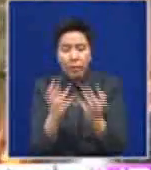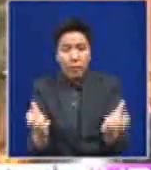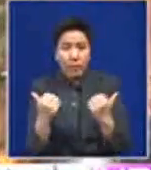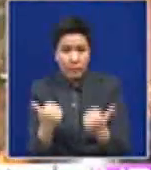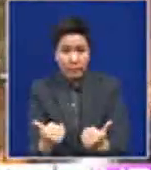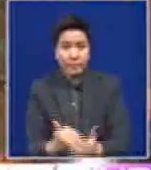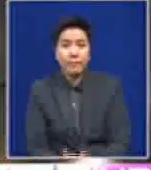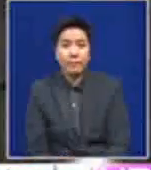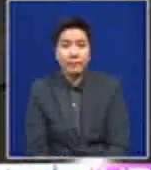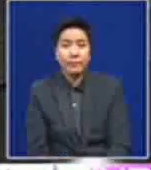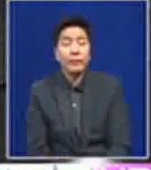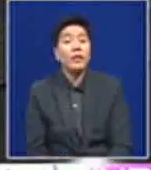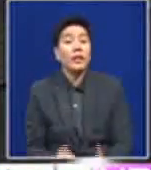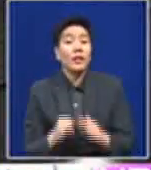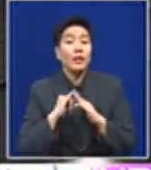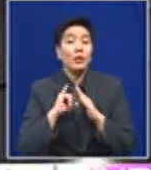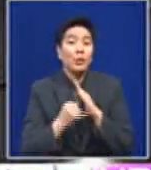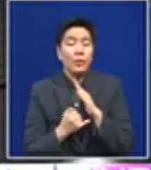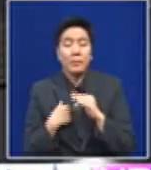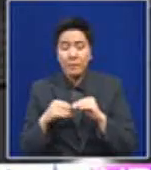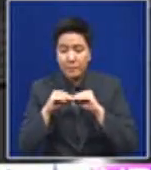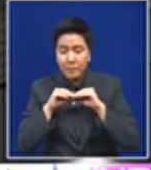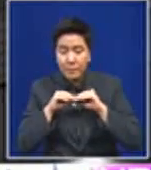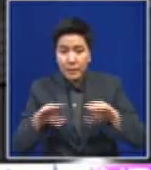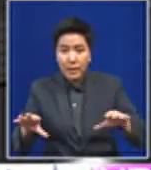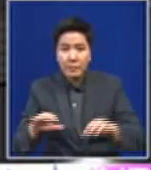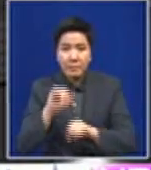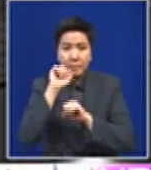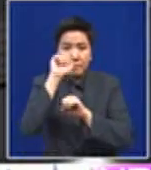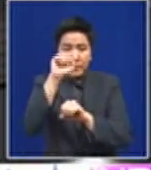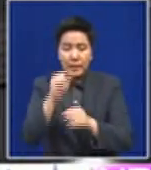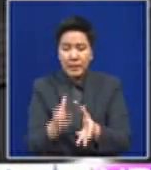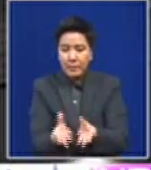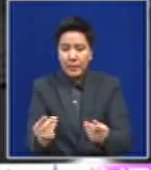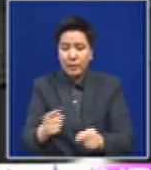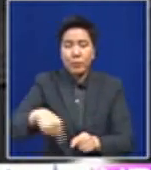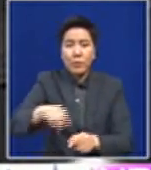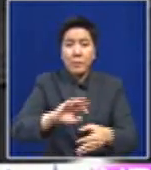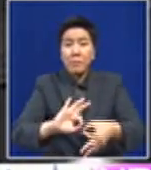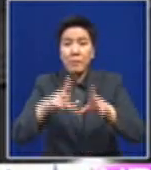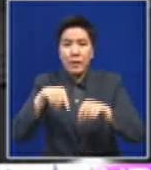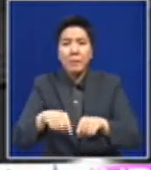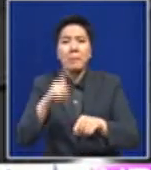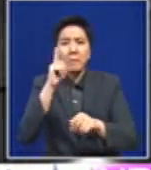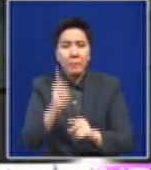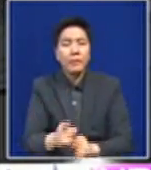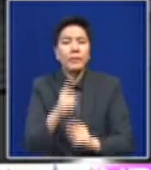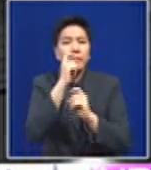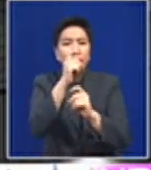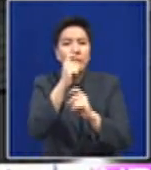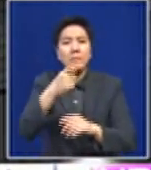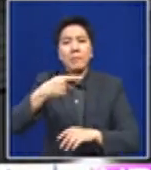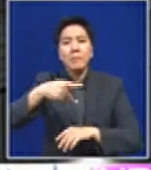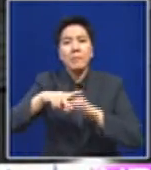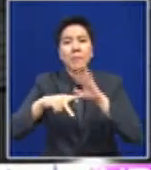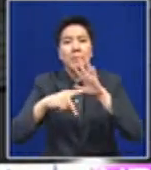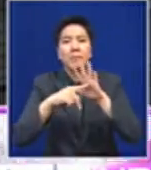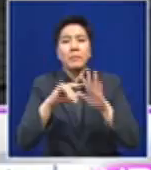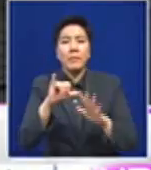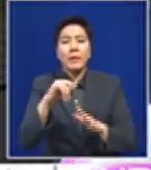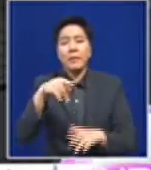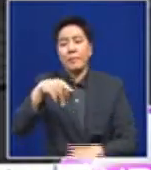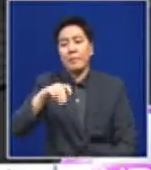เบื้องต้นเนี่ยจังหวัดได้ประกาศเป็นพื้นที่ภัยพิบัตินะฮะแล้วก็ตอนนี้ก็จะ